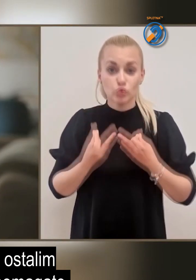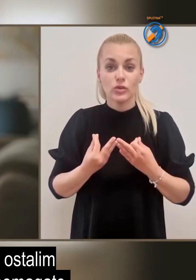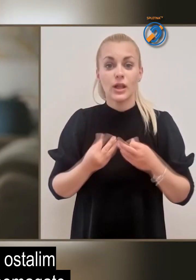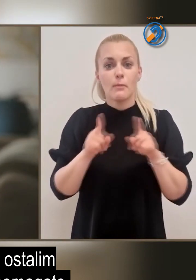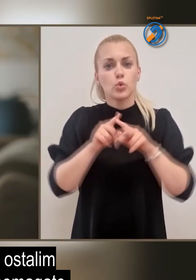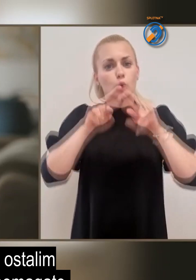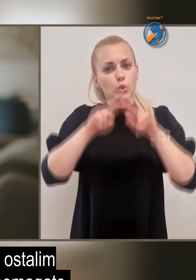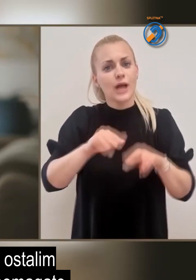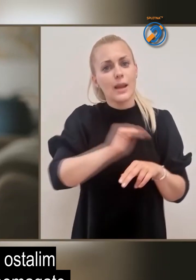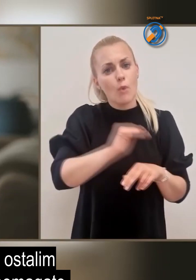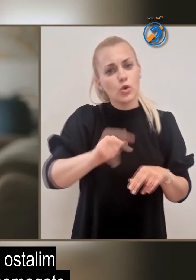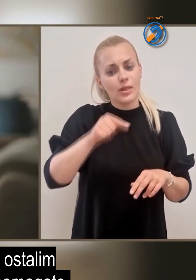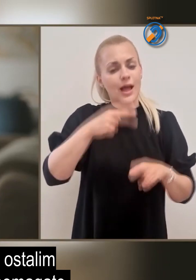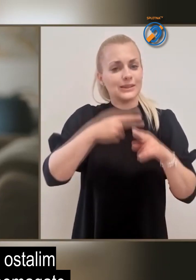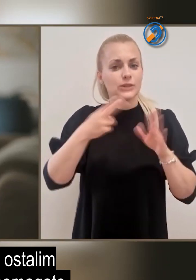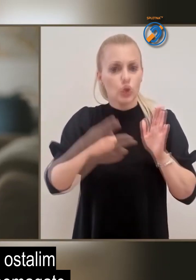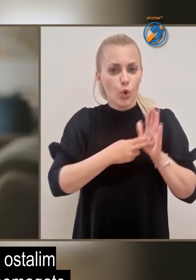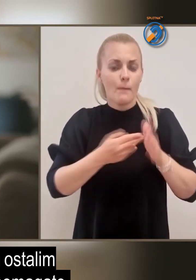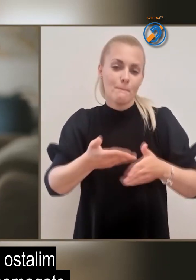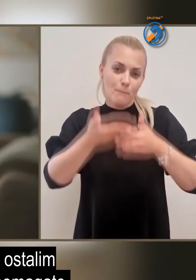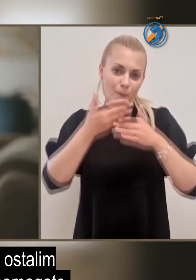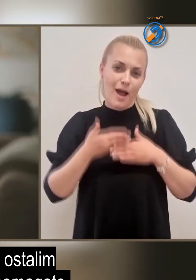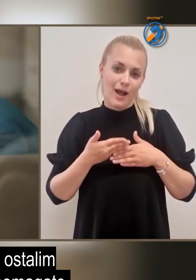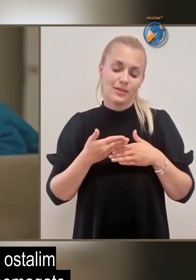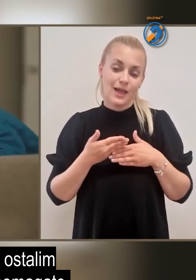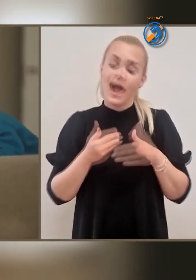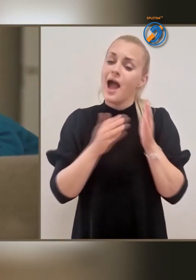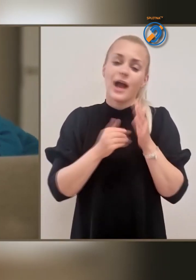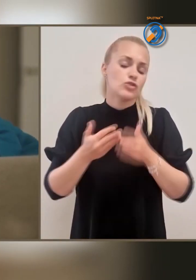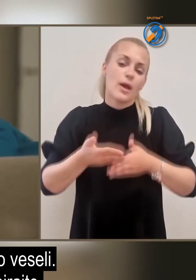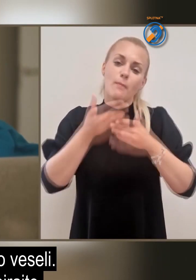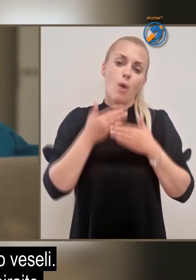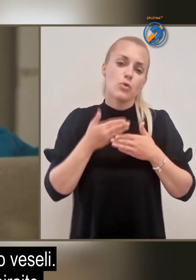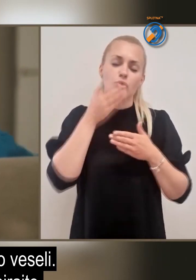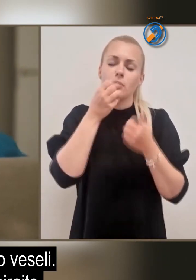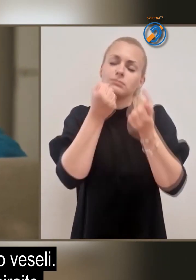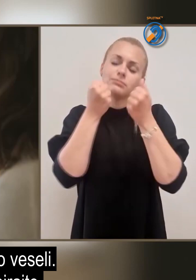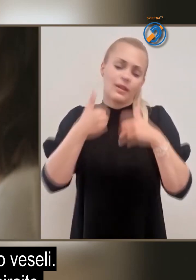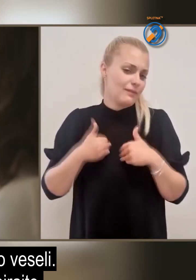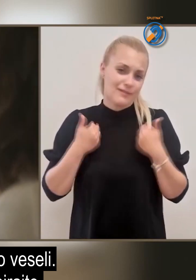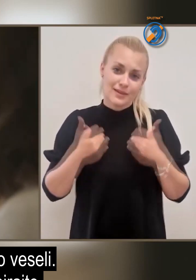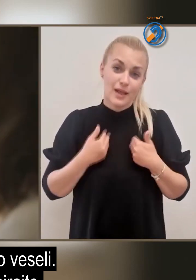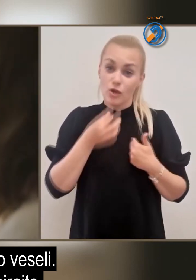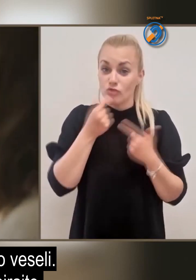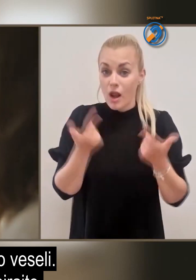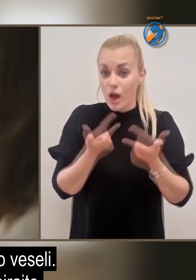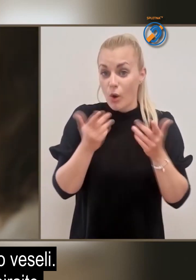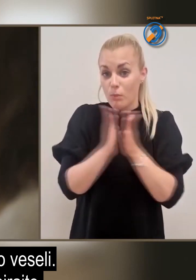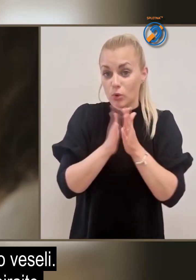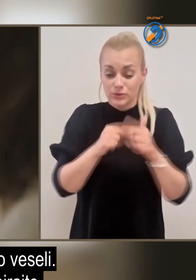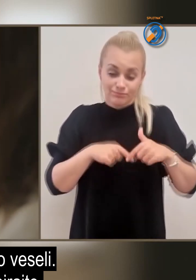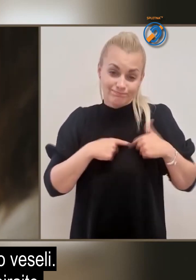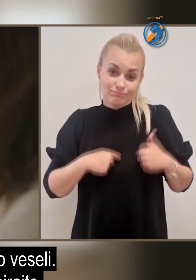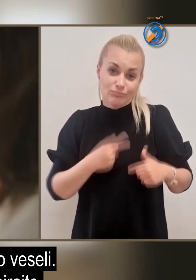naši družini in ostalim otrokom s tem sindromom pomagate. Kakršnekoli pomoči bomo veseli. Če le